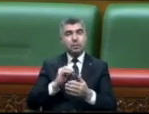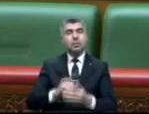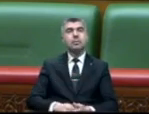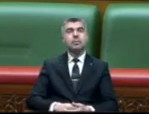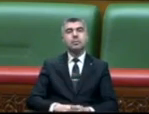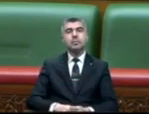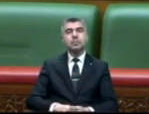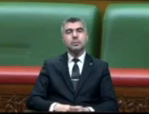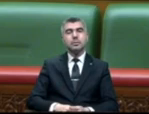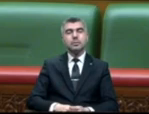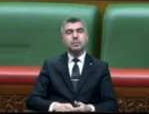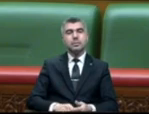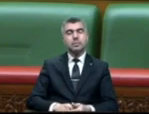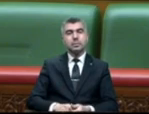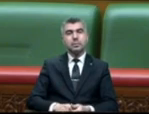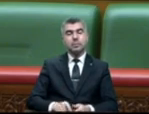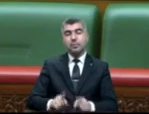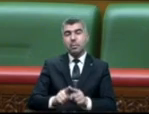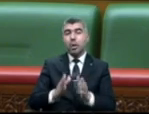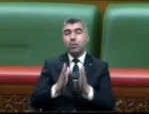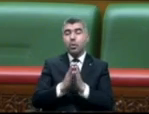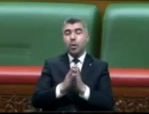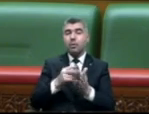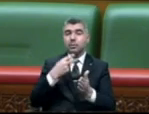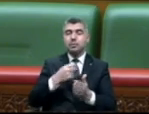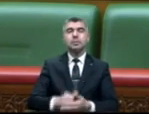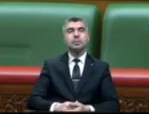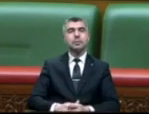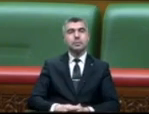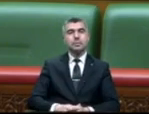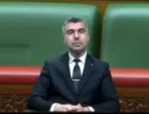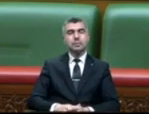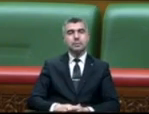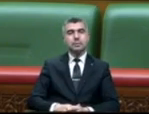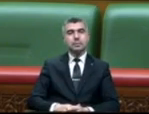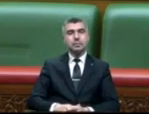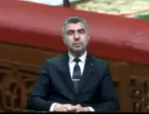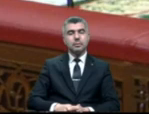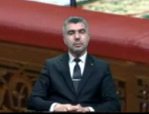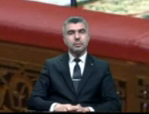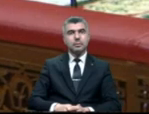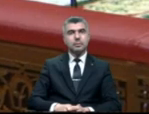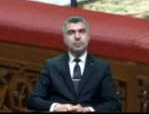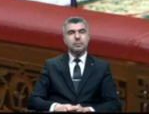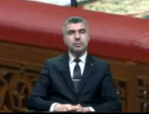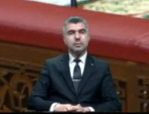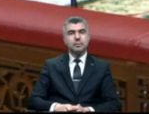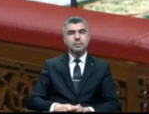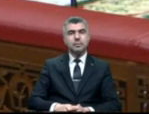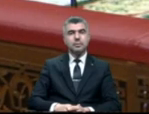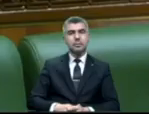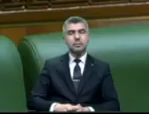المزيخ في المزيخ ثقت وريد زي اللغات اللغة العالم. سيدنا الله